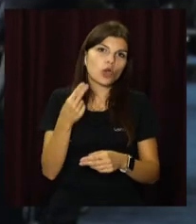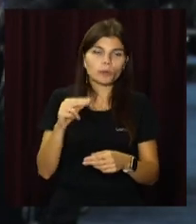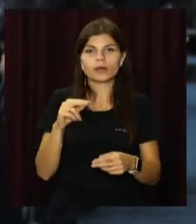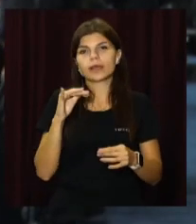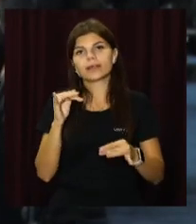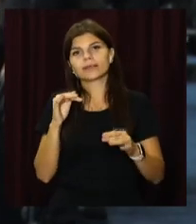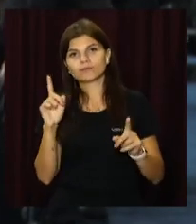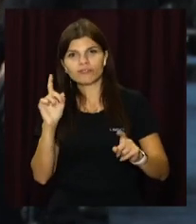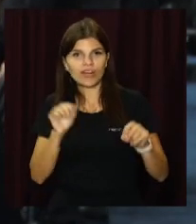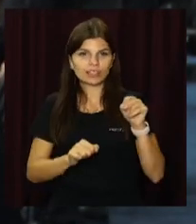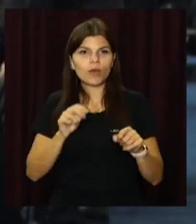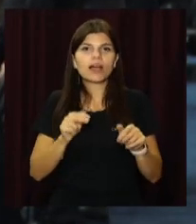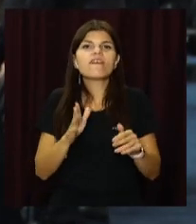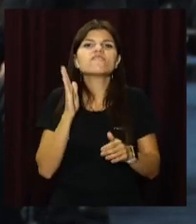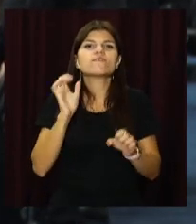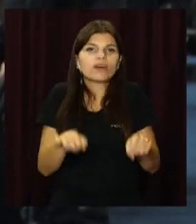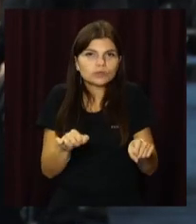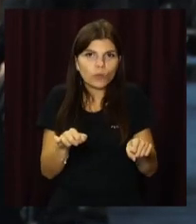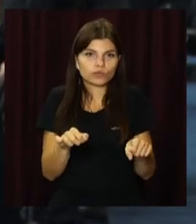призеров, как потенциальных